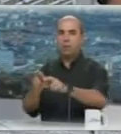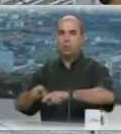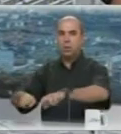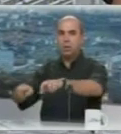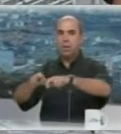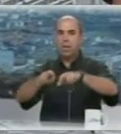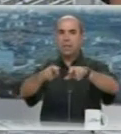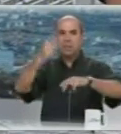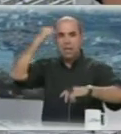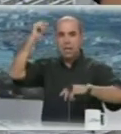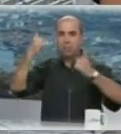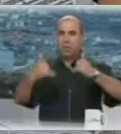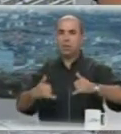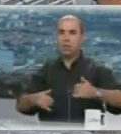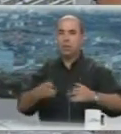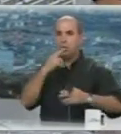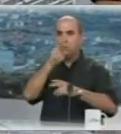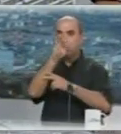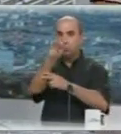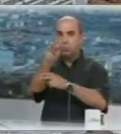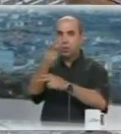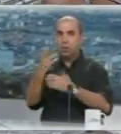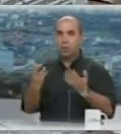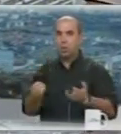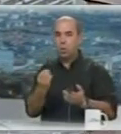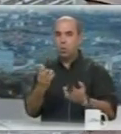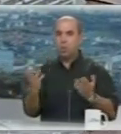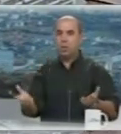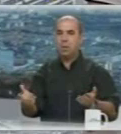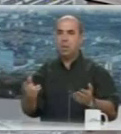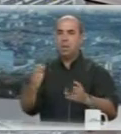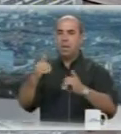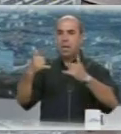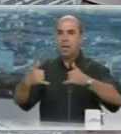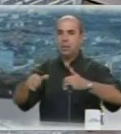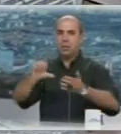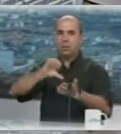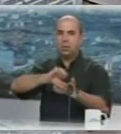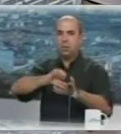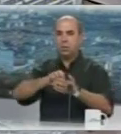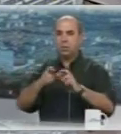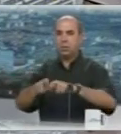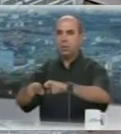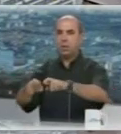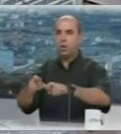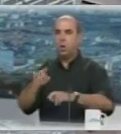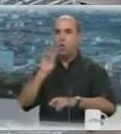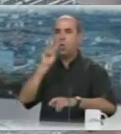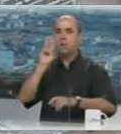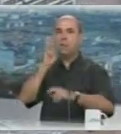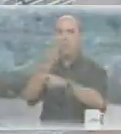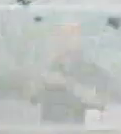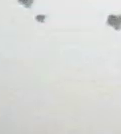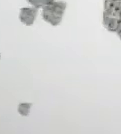الثقة الجزائرية. اليوم وجهتنا راح تكون هنا غرب العاصمة، من بعدوش بزاف. يا مع حومتي وسيلة من بشي بعد